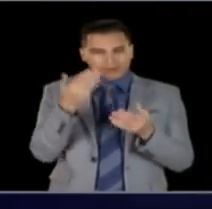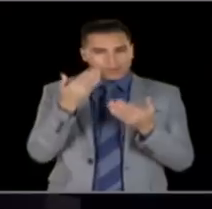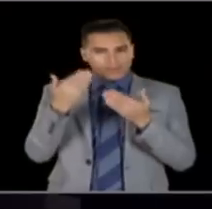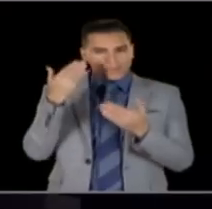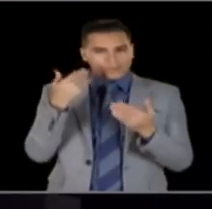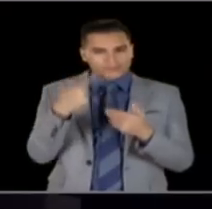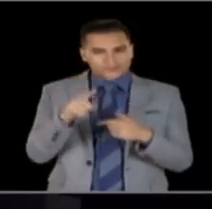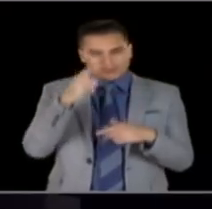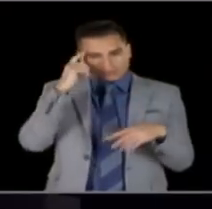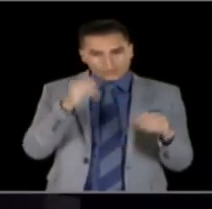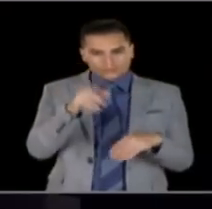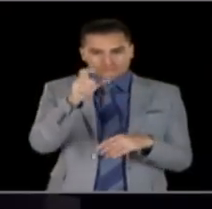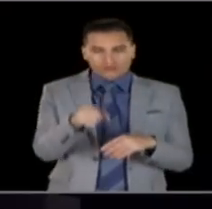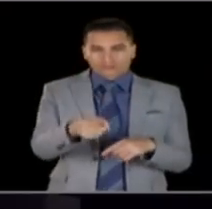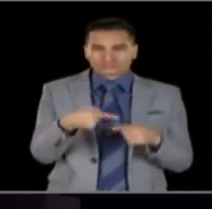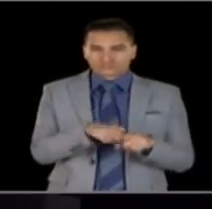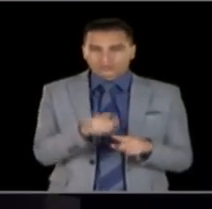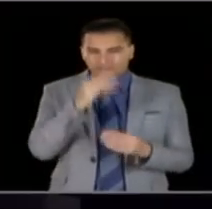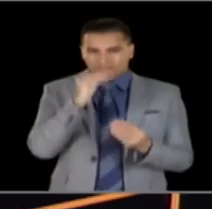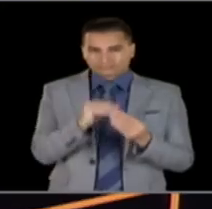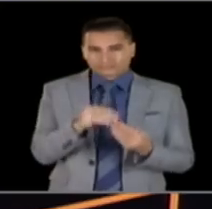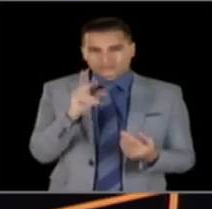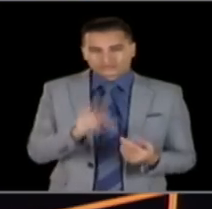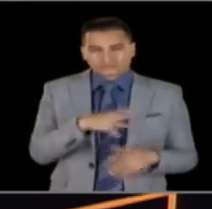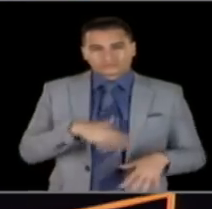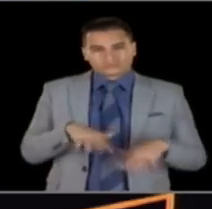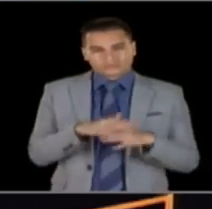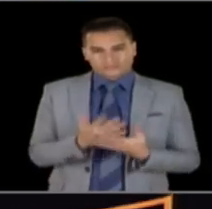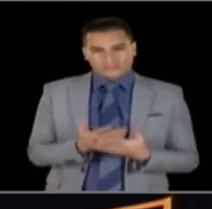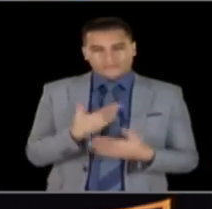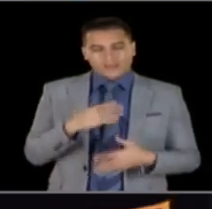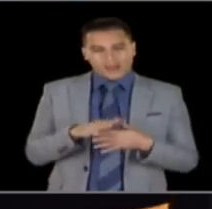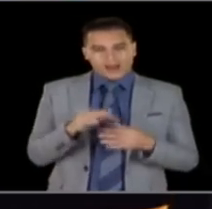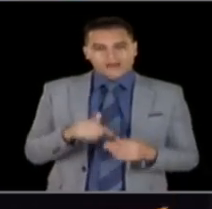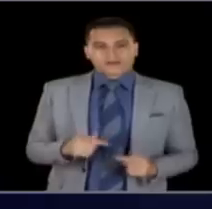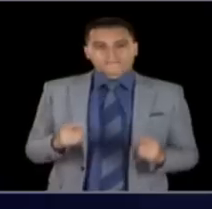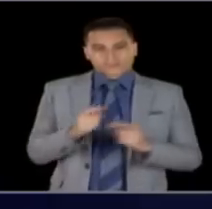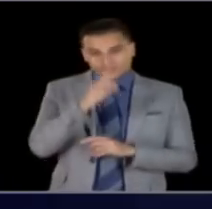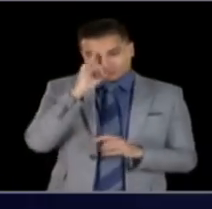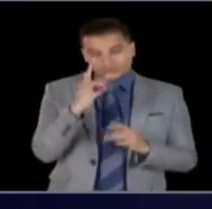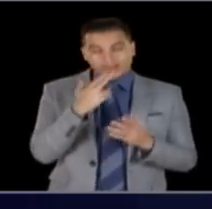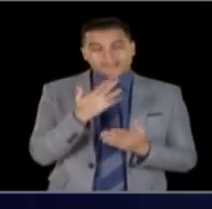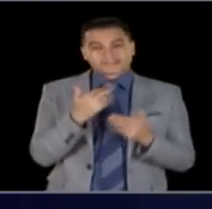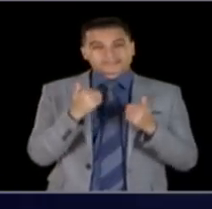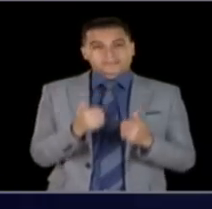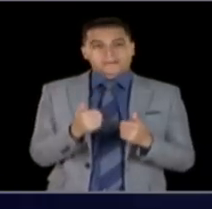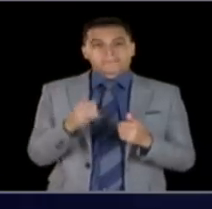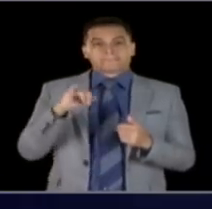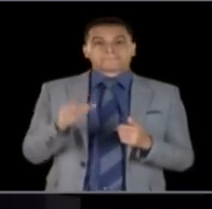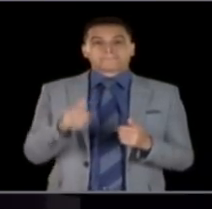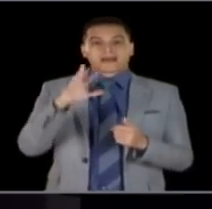موافق، بس لما يجي منك صح مش موافق. انا هعالج الموضوع ده ان شاء الله الماتش ده باذن الله. تمام ان شاء الله.